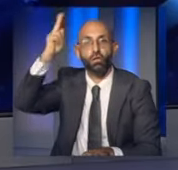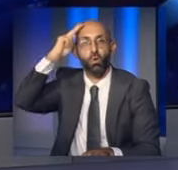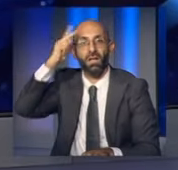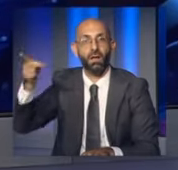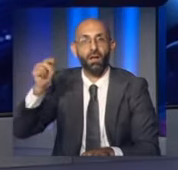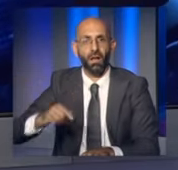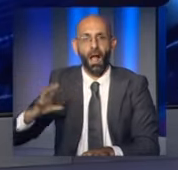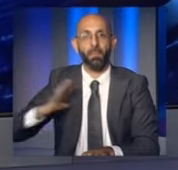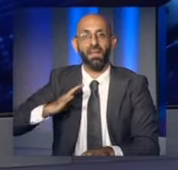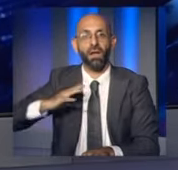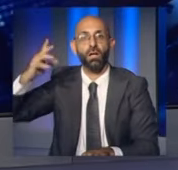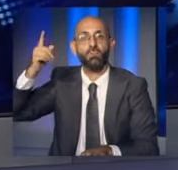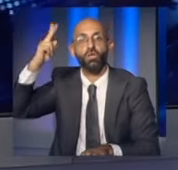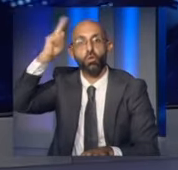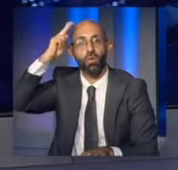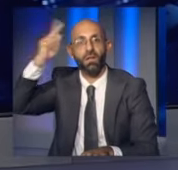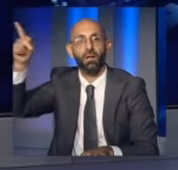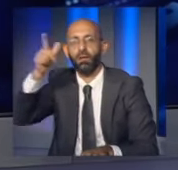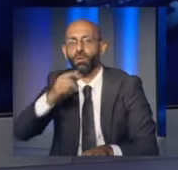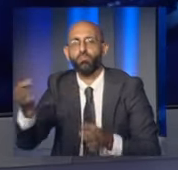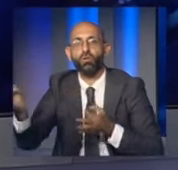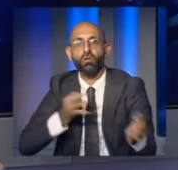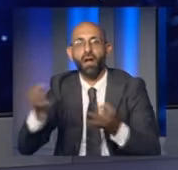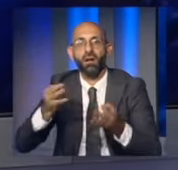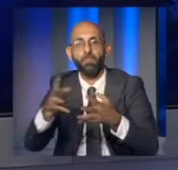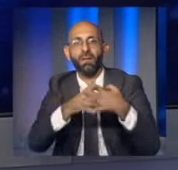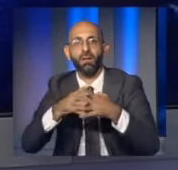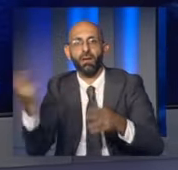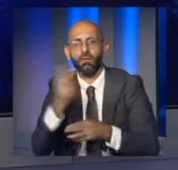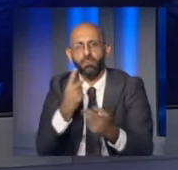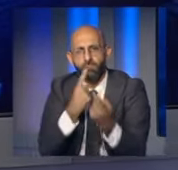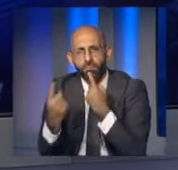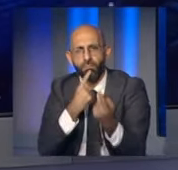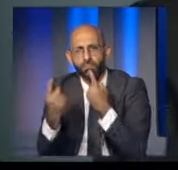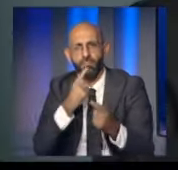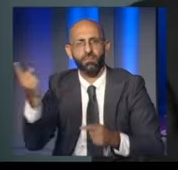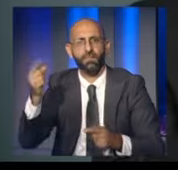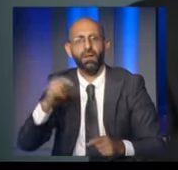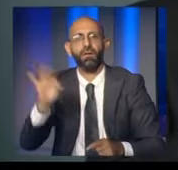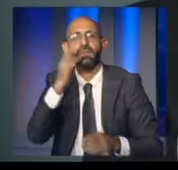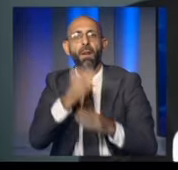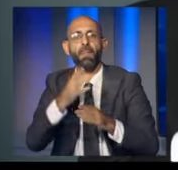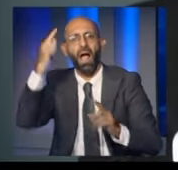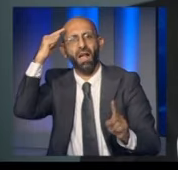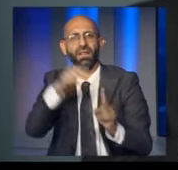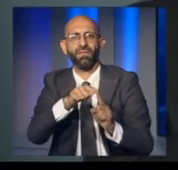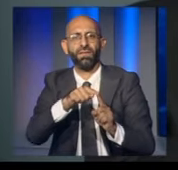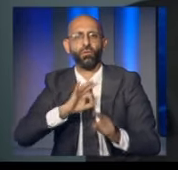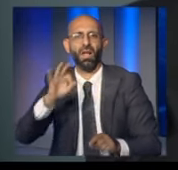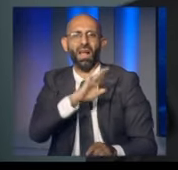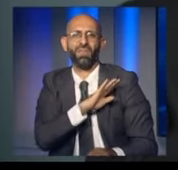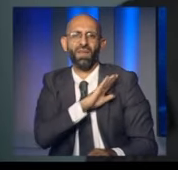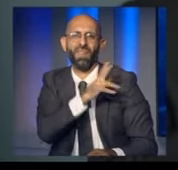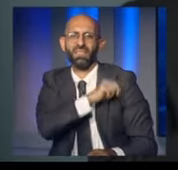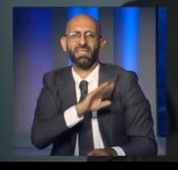ولي العهد السعودي الأمير محمد بن سلمان ومستشار الأمن القومي الأمريكي جيك سوليفان بحثا في التطورات الإقليمية بما